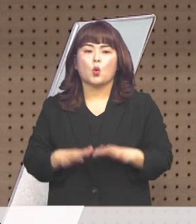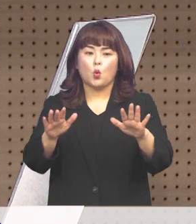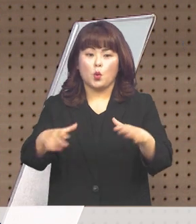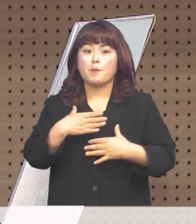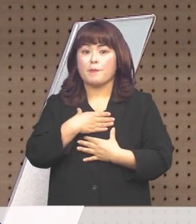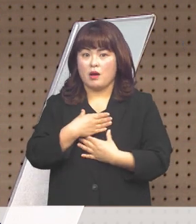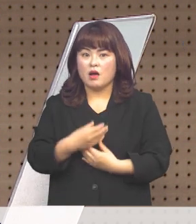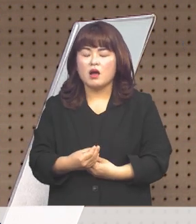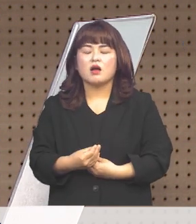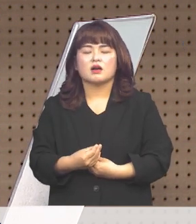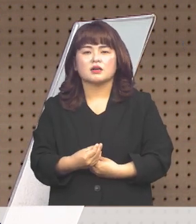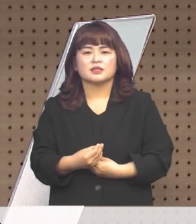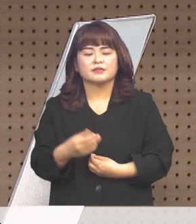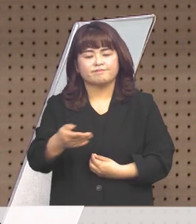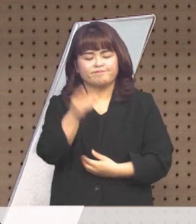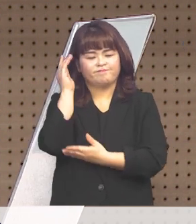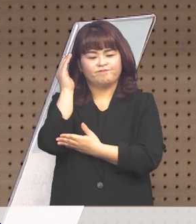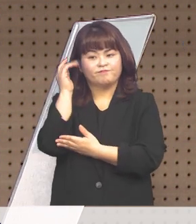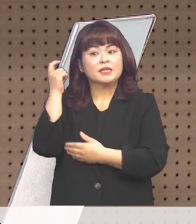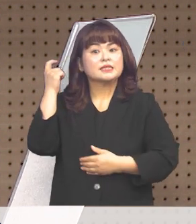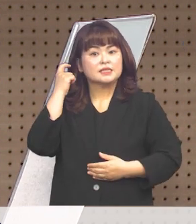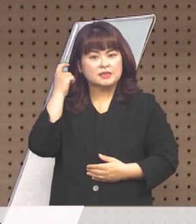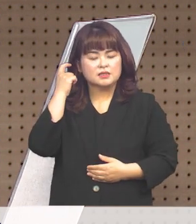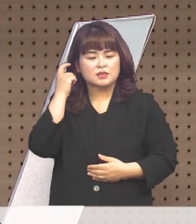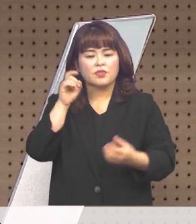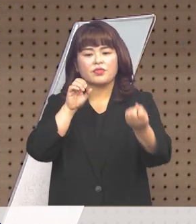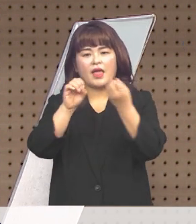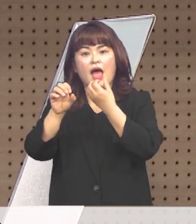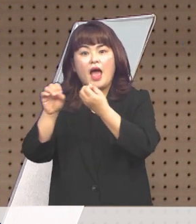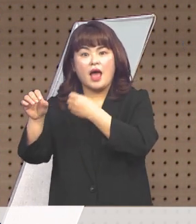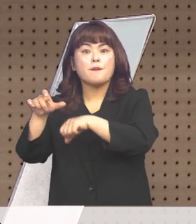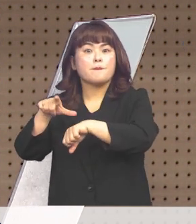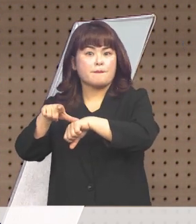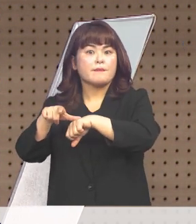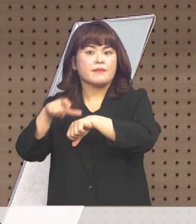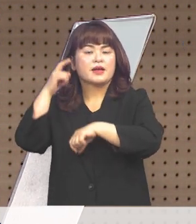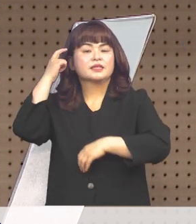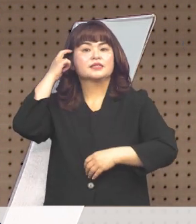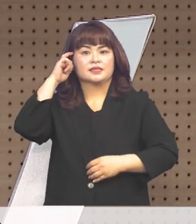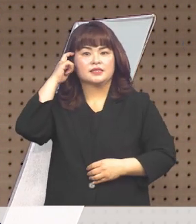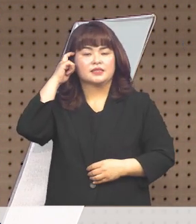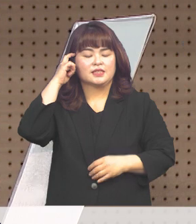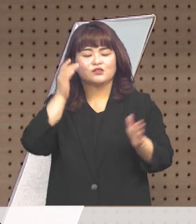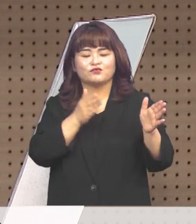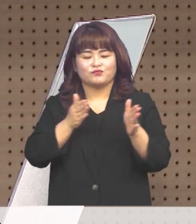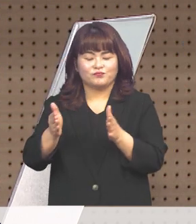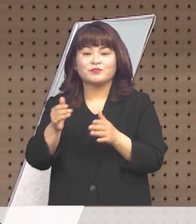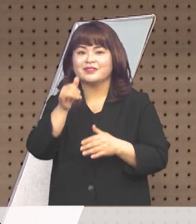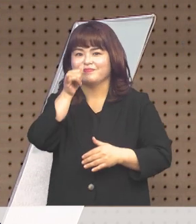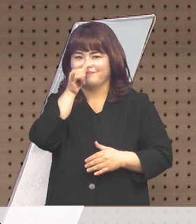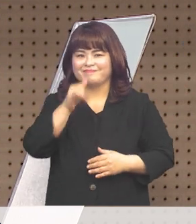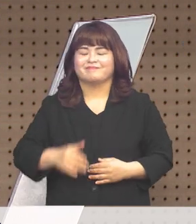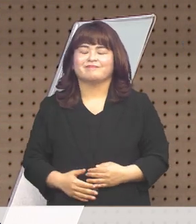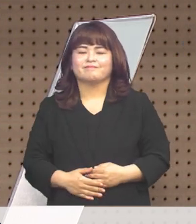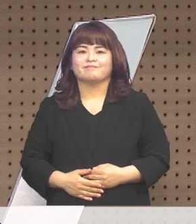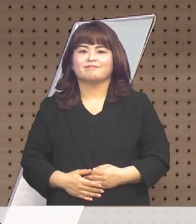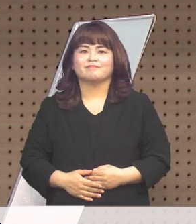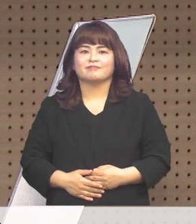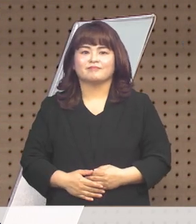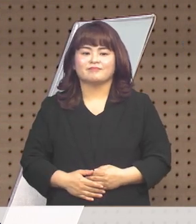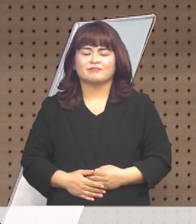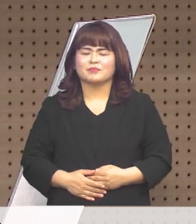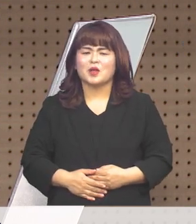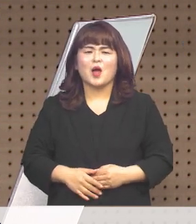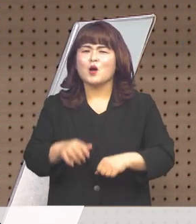편안하게 제가 말씀 듣고 또 답변 드리는 이런 자리로 준비를 했습니다. 그래서